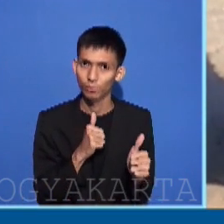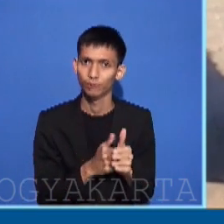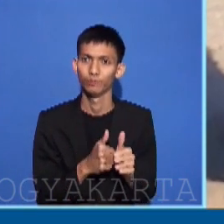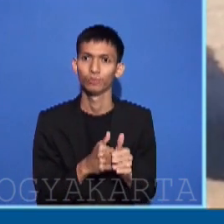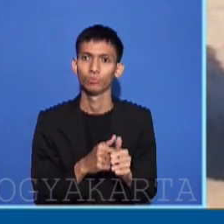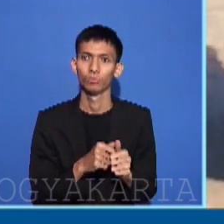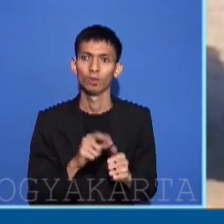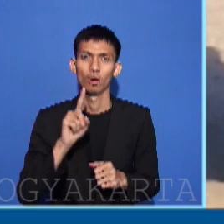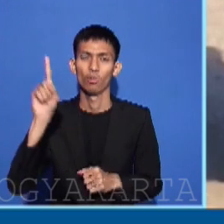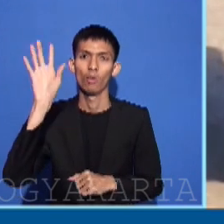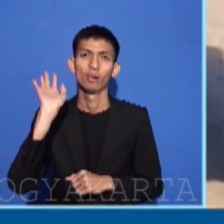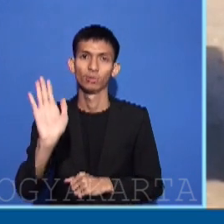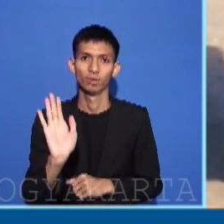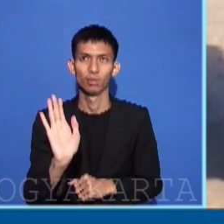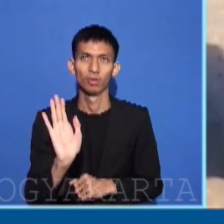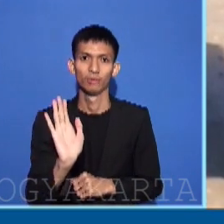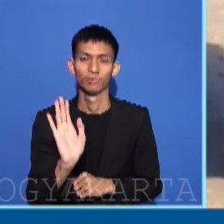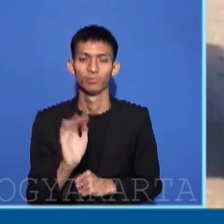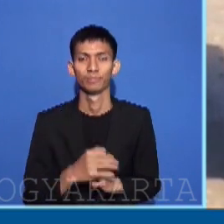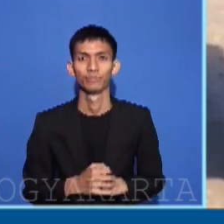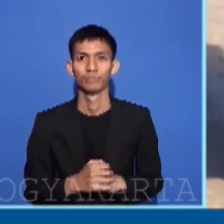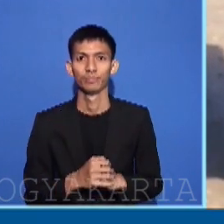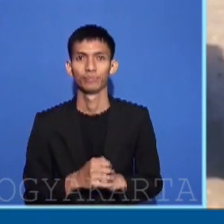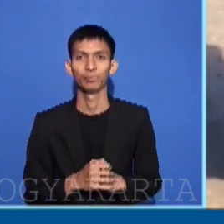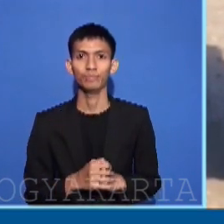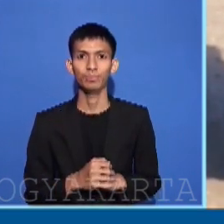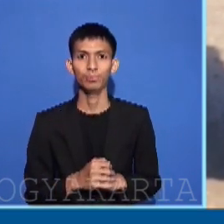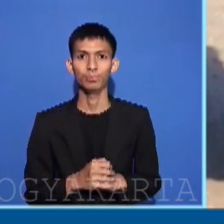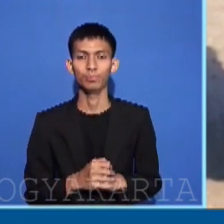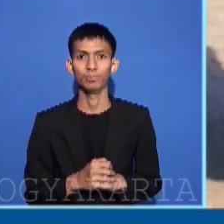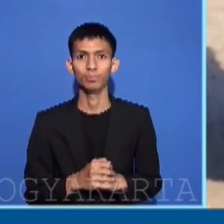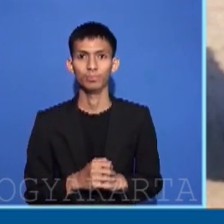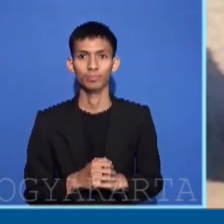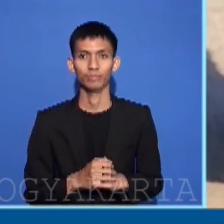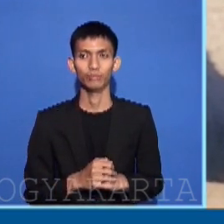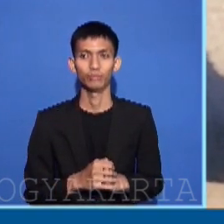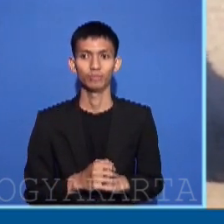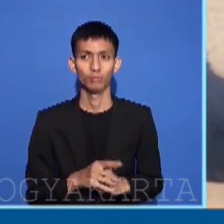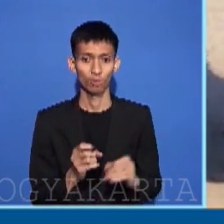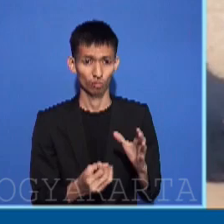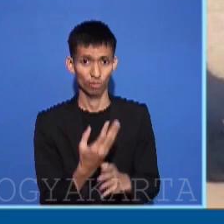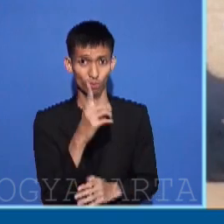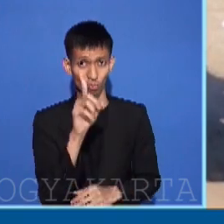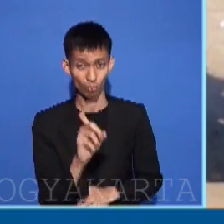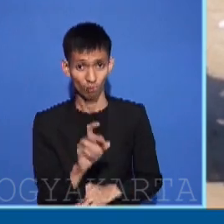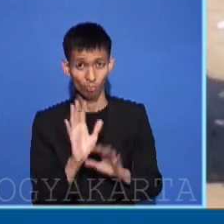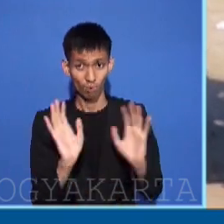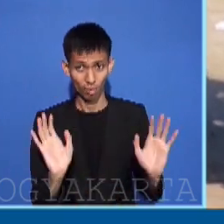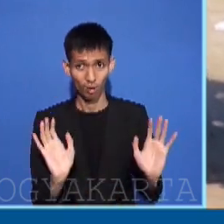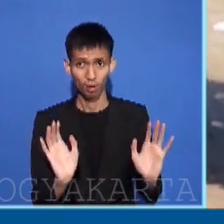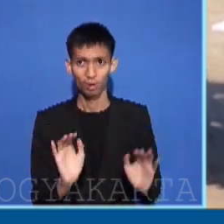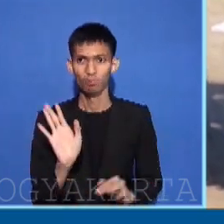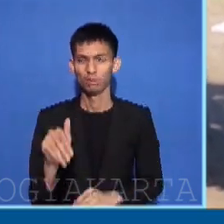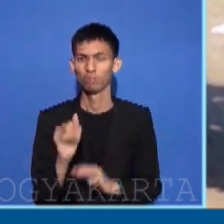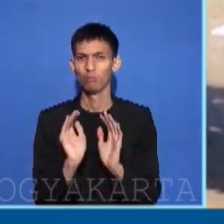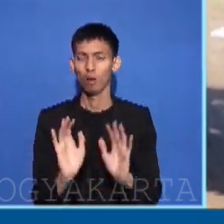Oh, ning nganu nggih tetep kathah ingkang lajeng ngupiaaken tetap budidaya urang menopo gantos tasih kata. Oh,